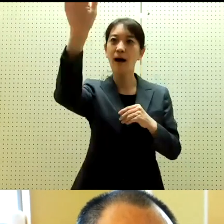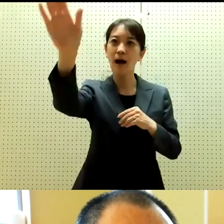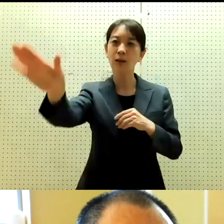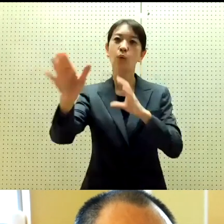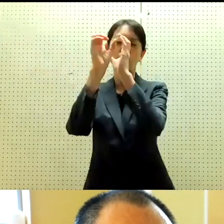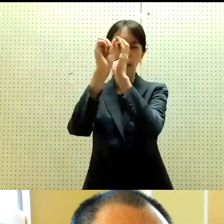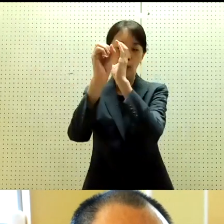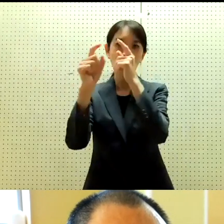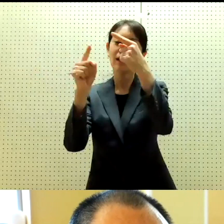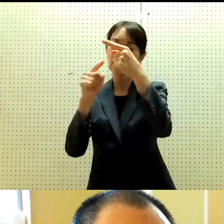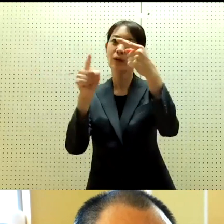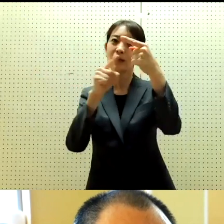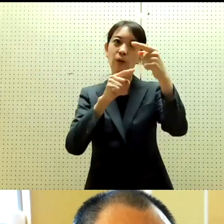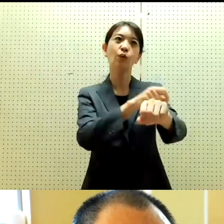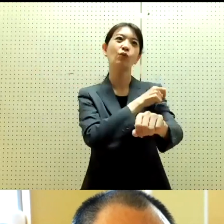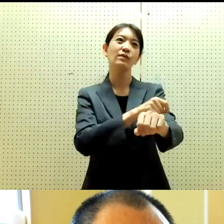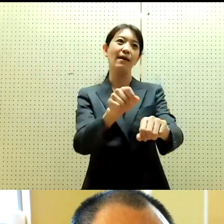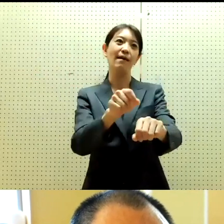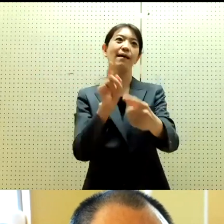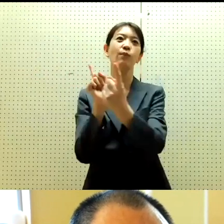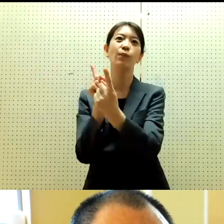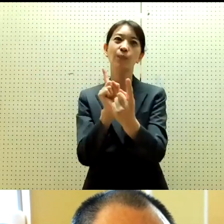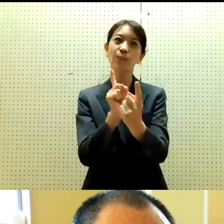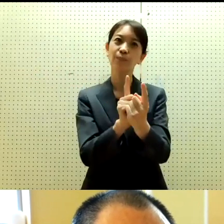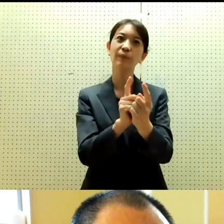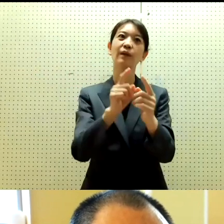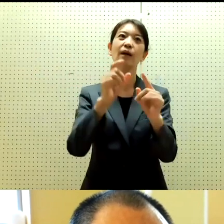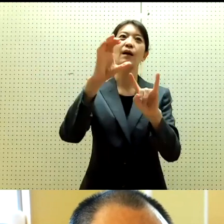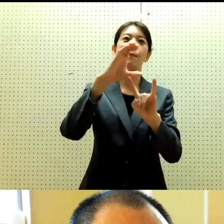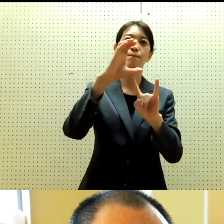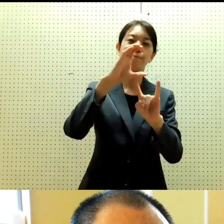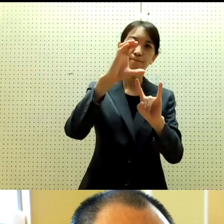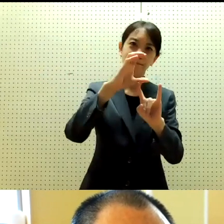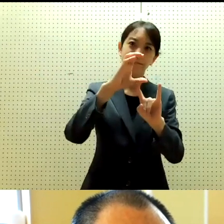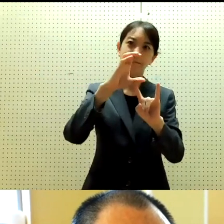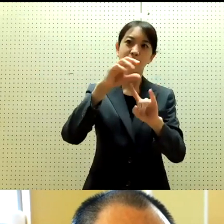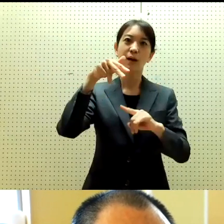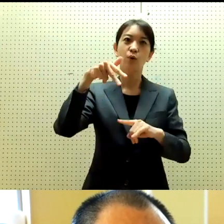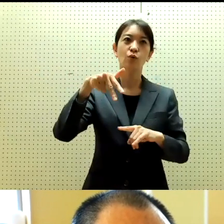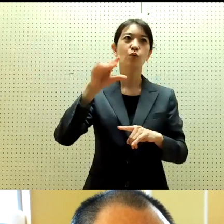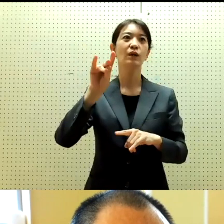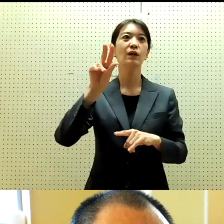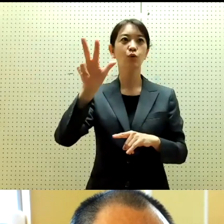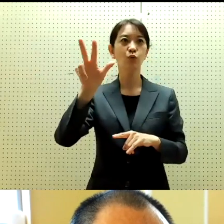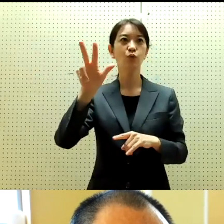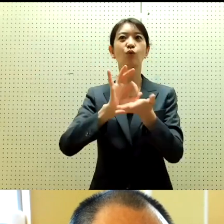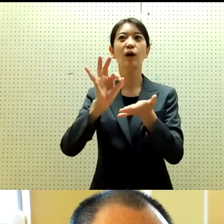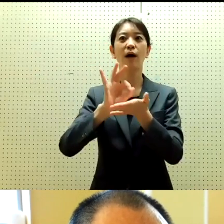一人の特性に応じた ICT 活用スキルを育成しているんだなということが本当によく伝わってき